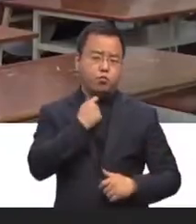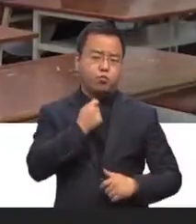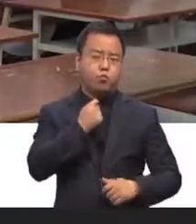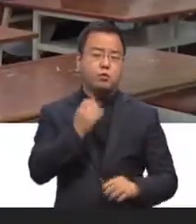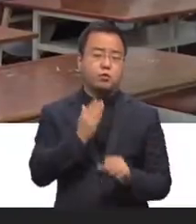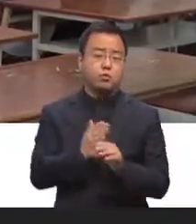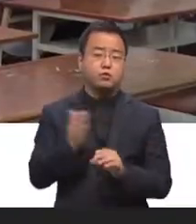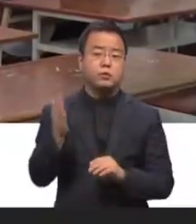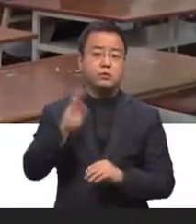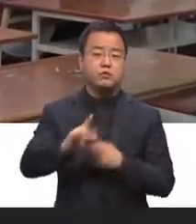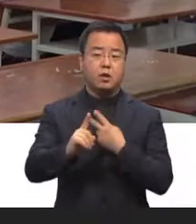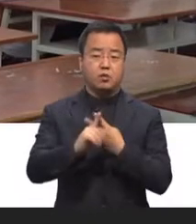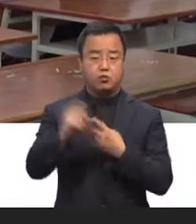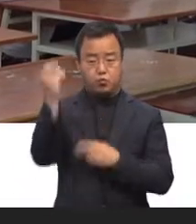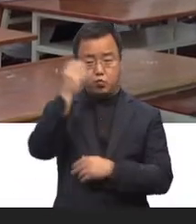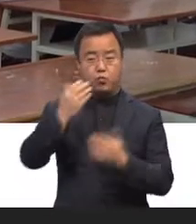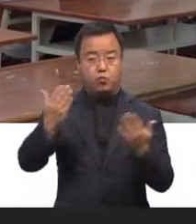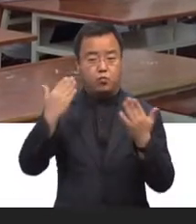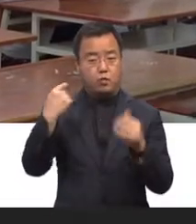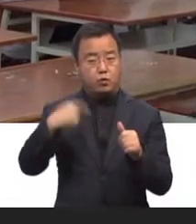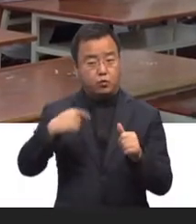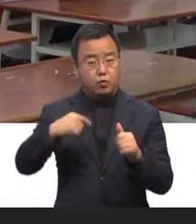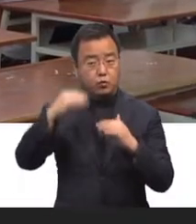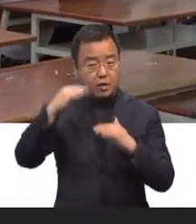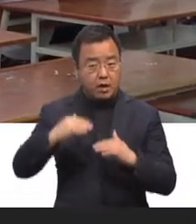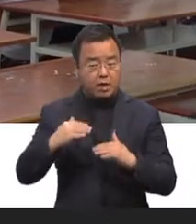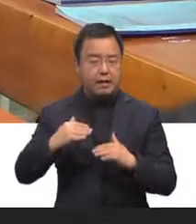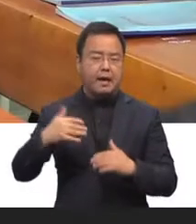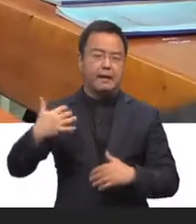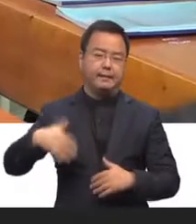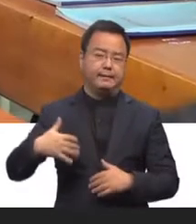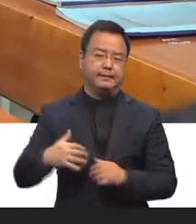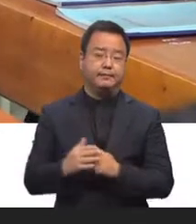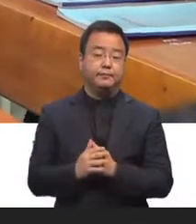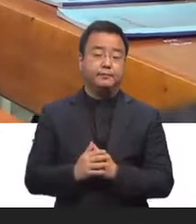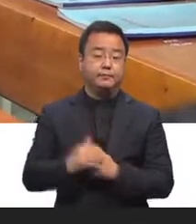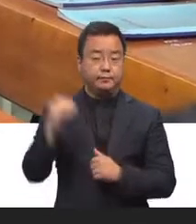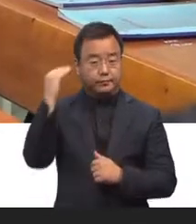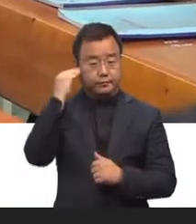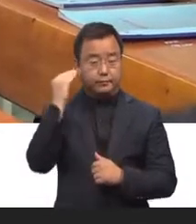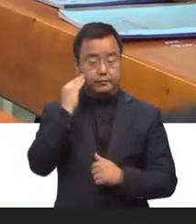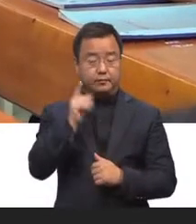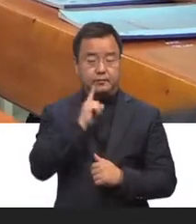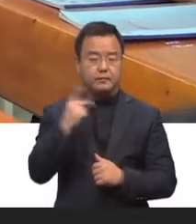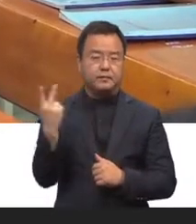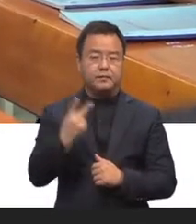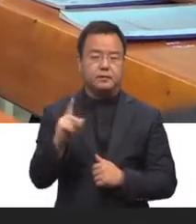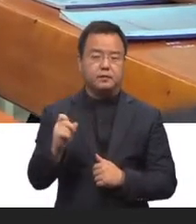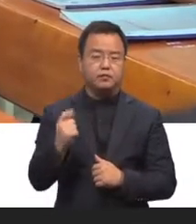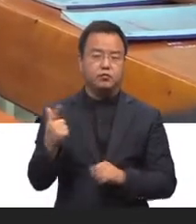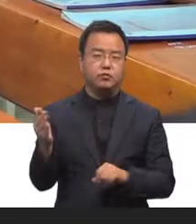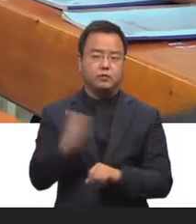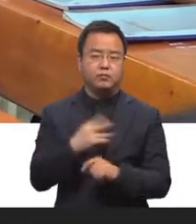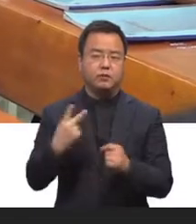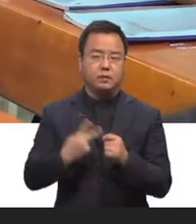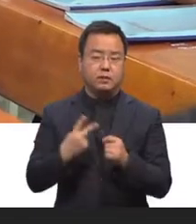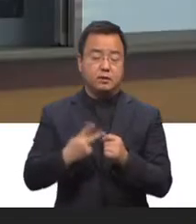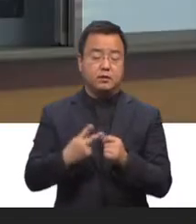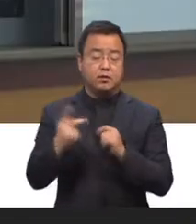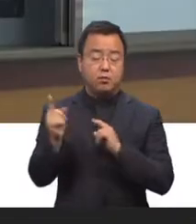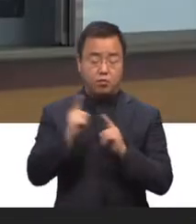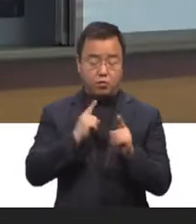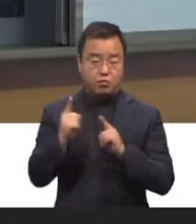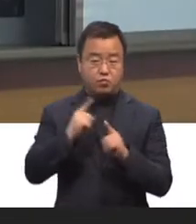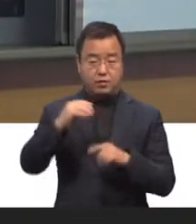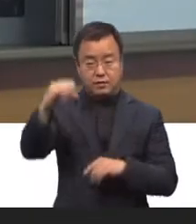중고등학교의 한국어 교육은 걸음마 단계입니다. 한국어는 지난 2016년부터 제2외국어 시범 교과로